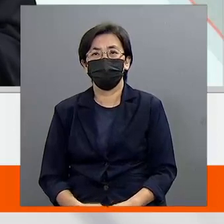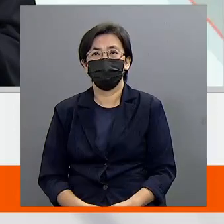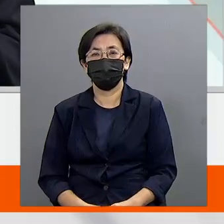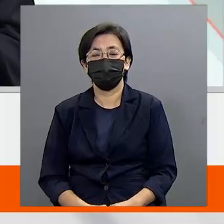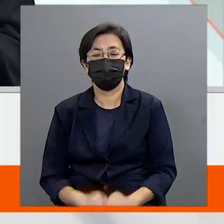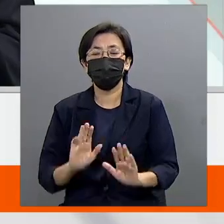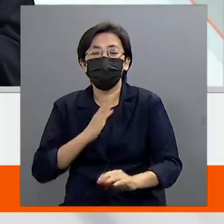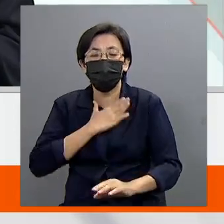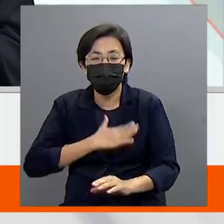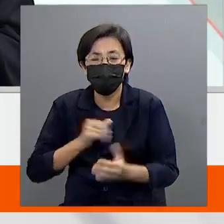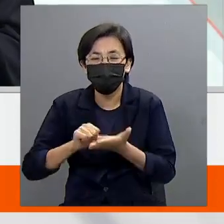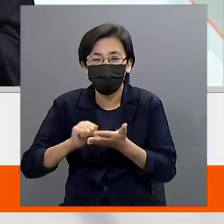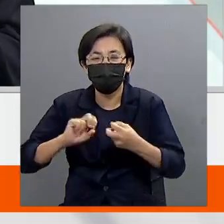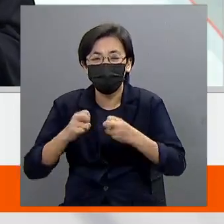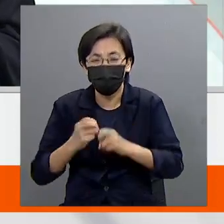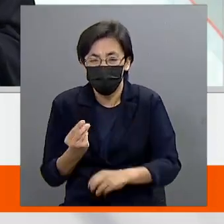ๆไปนะครับ